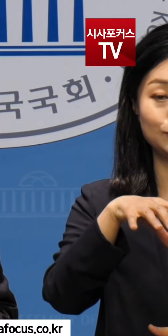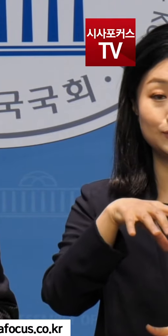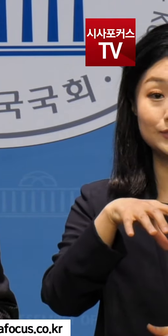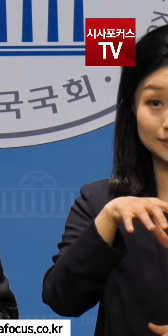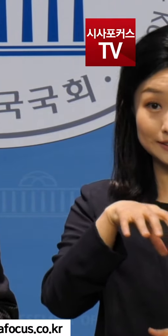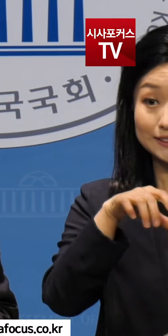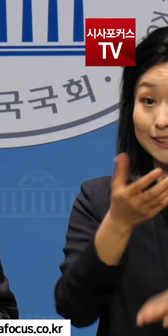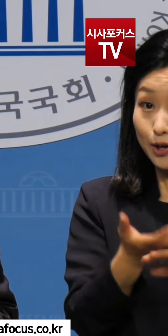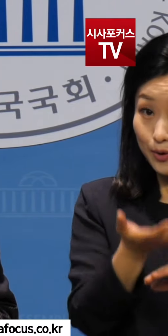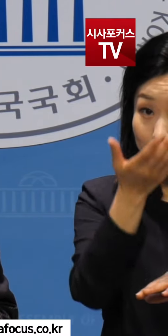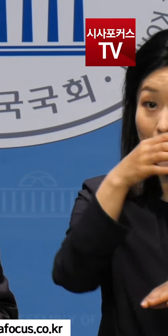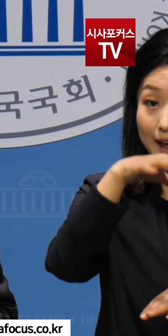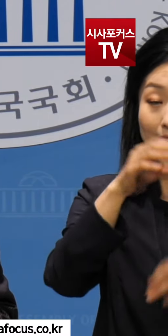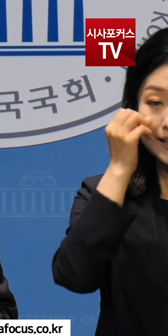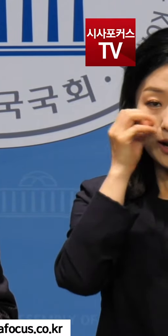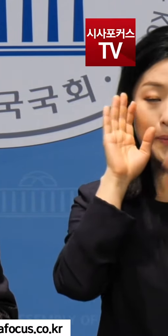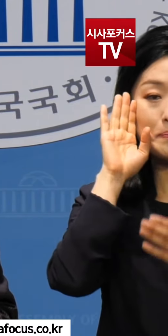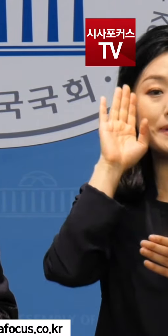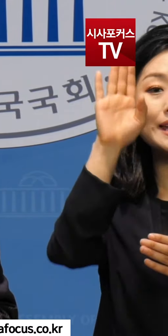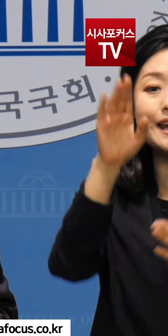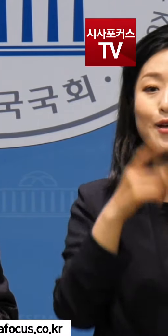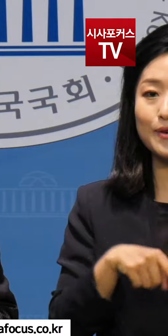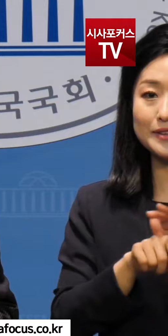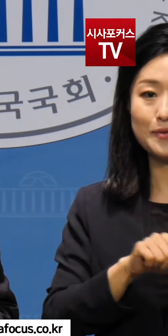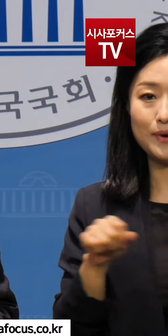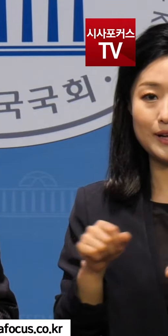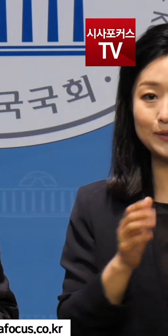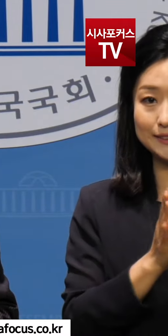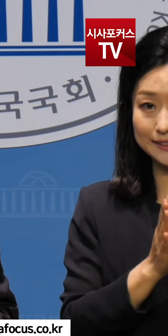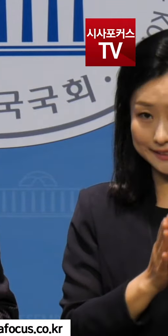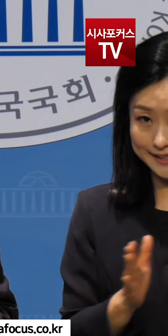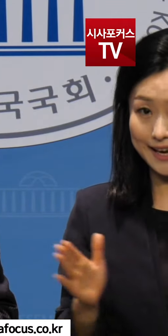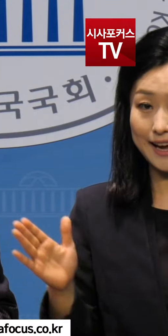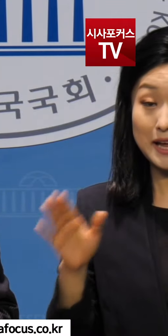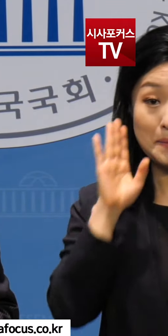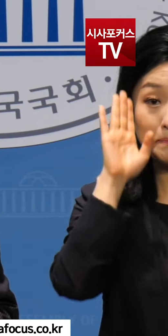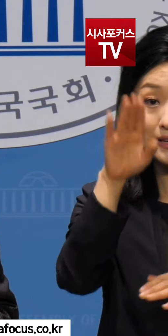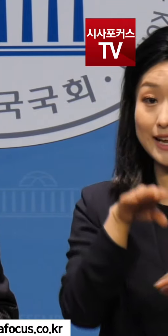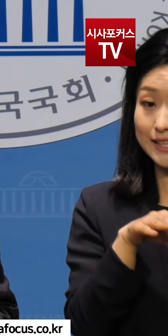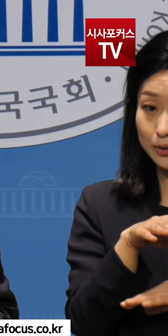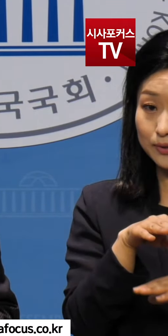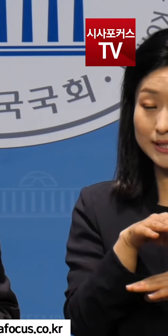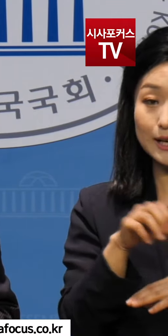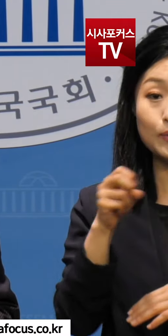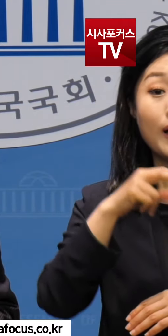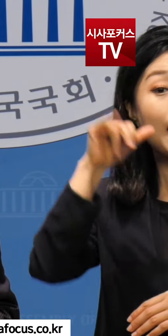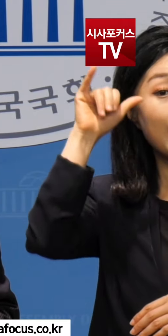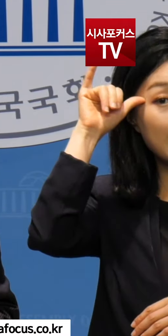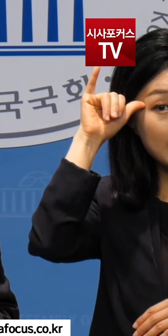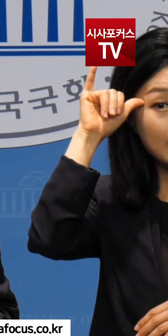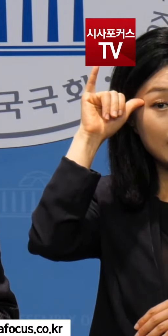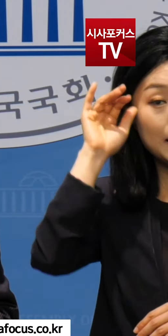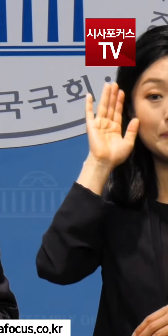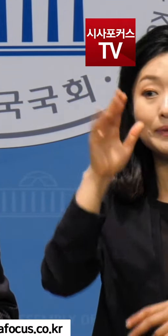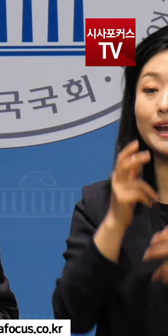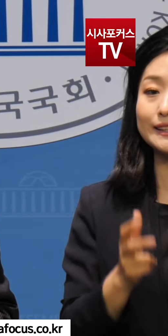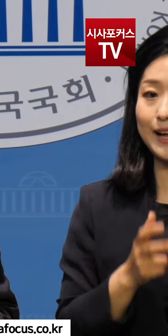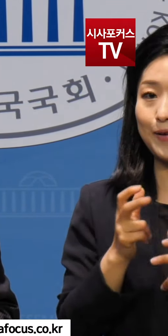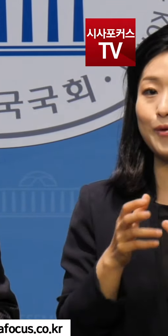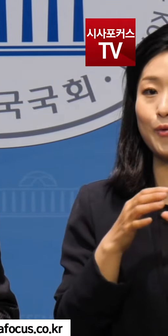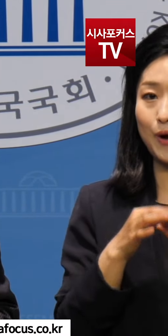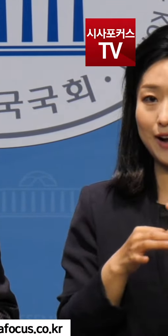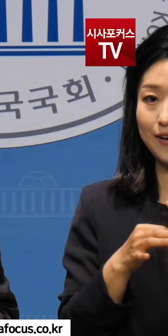위에서 새로운 미래를 향하여 나아가고 있습니다. 미래 자동차, AI 등 미래 산업을 기반으로